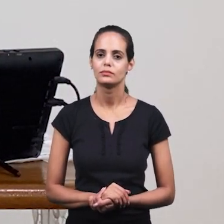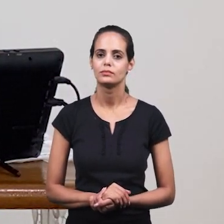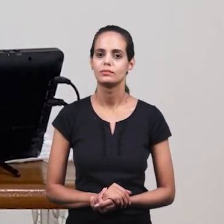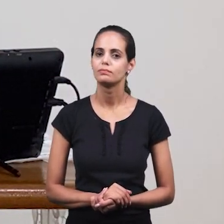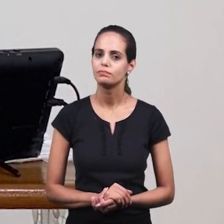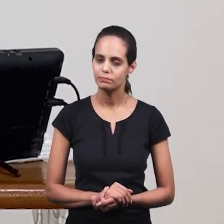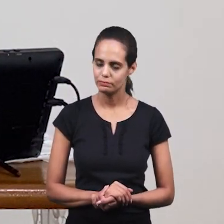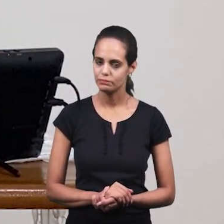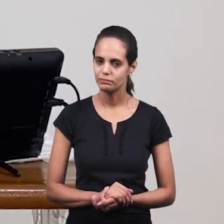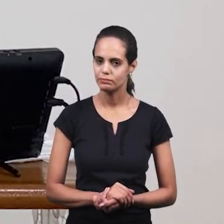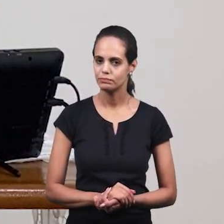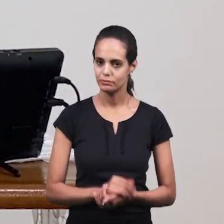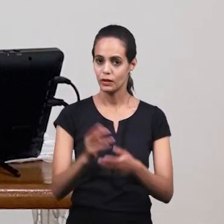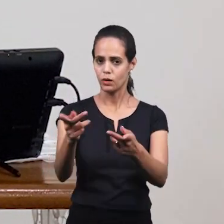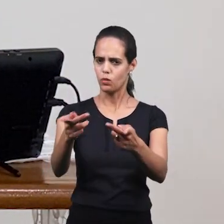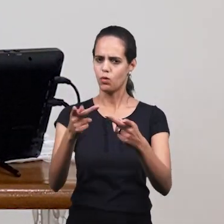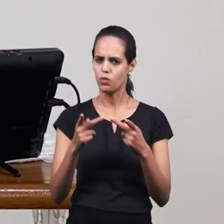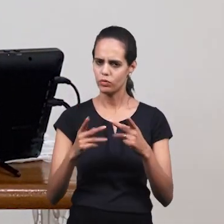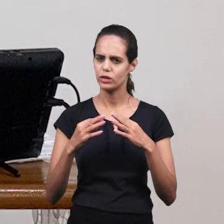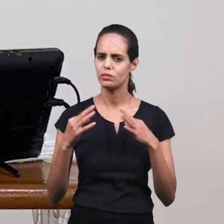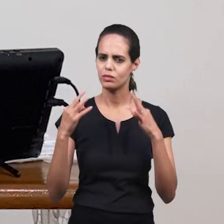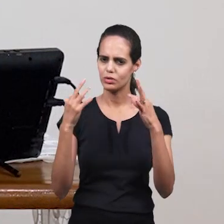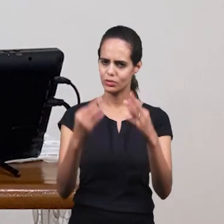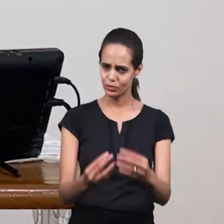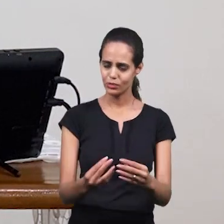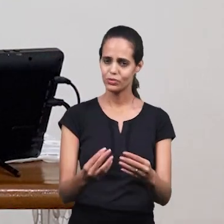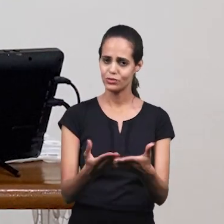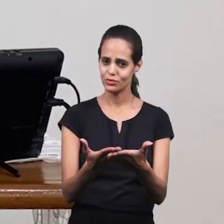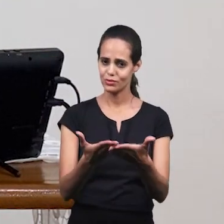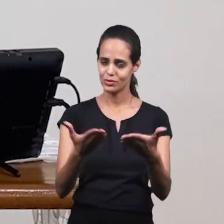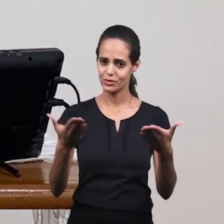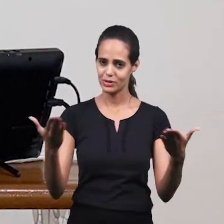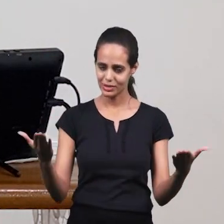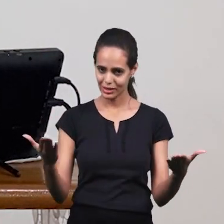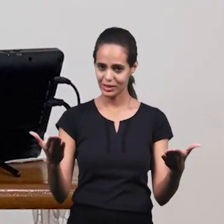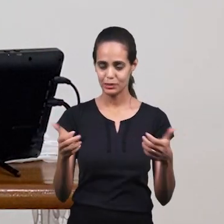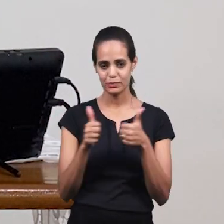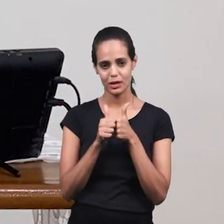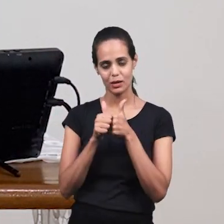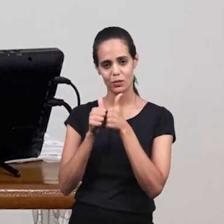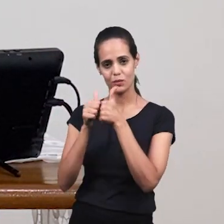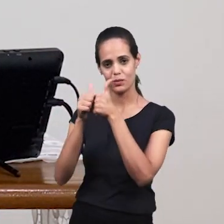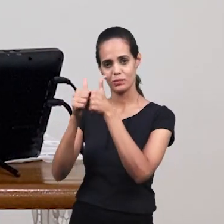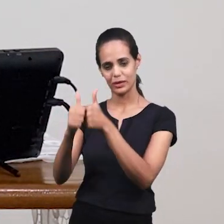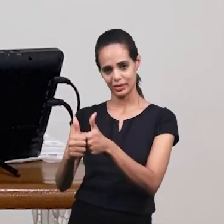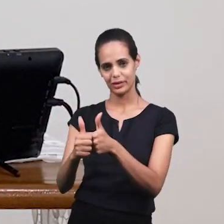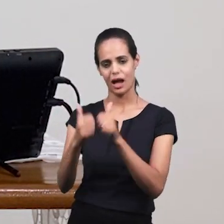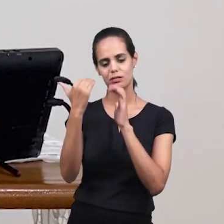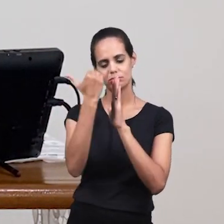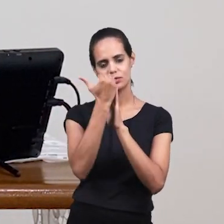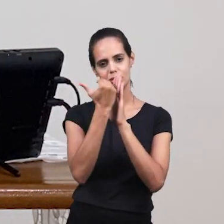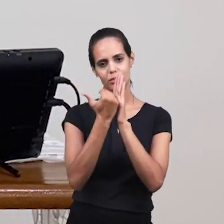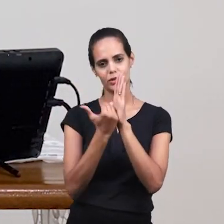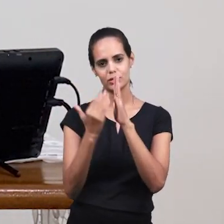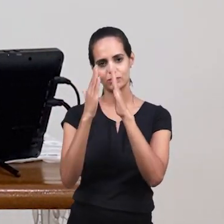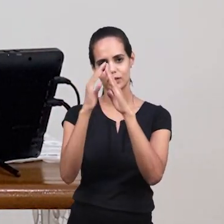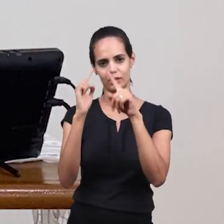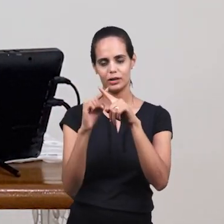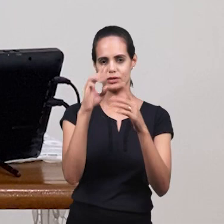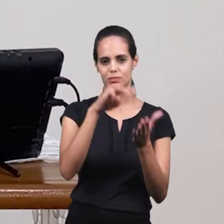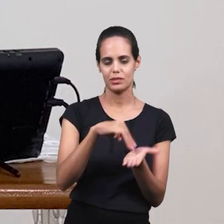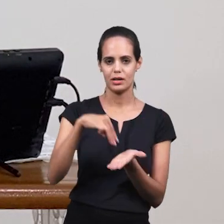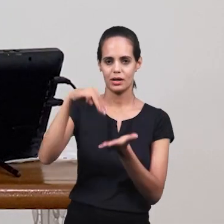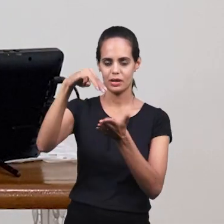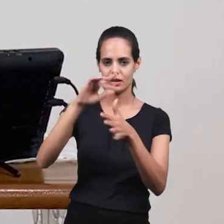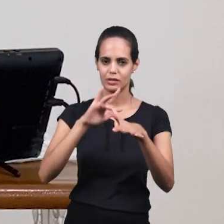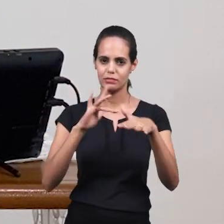076. J'invite à tous pour accompagner les activités de l'Église chrétienne Maranatha à travers les réseaux sociaux, YouTube,